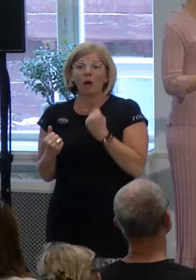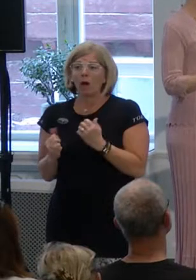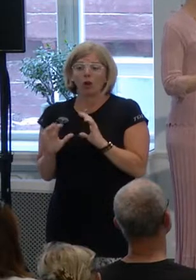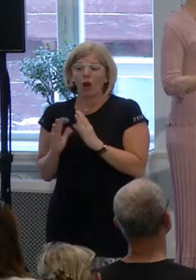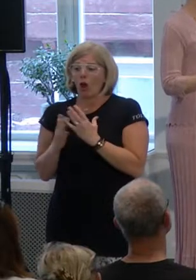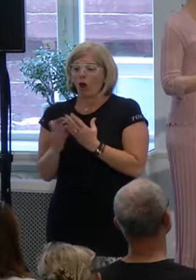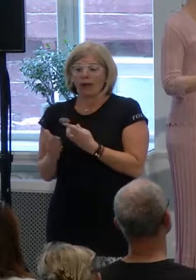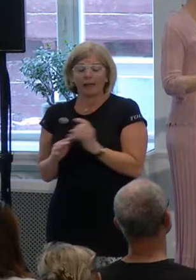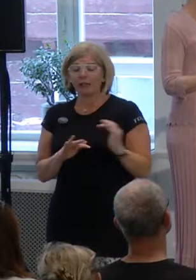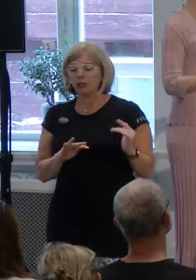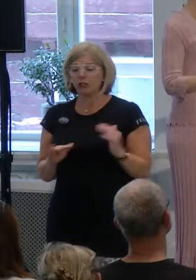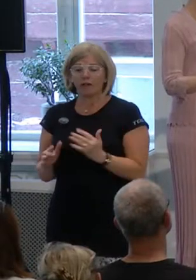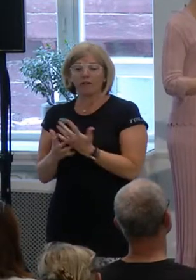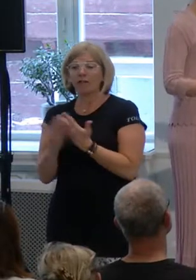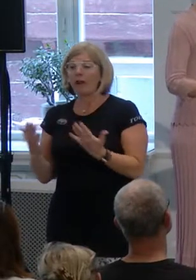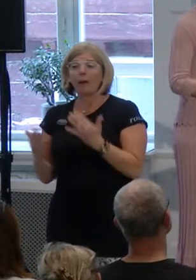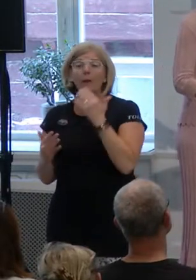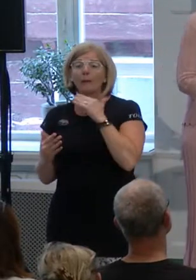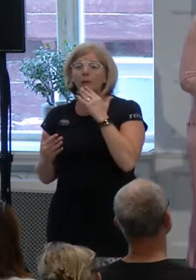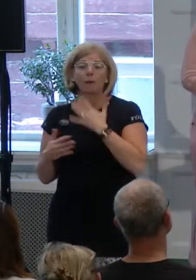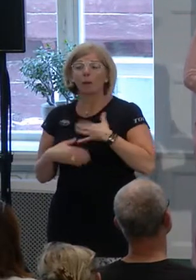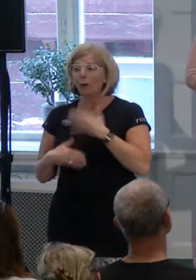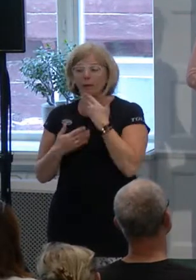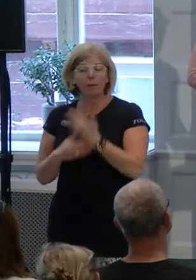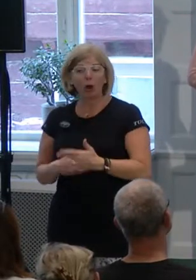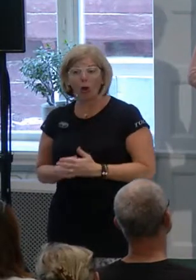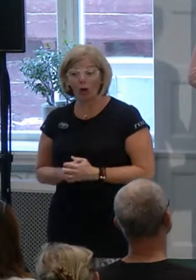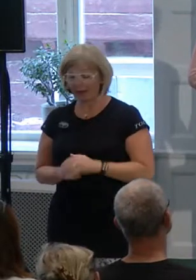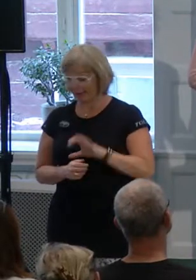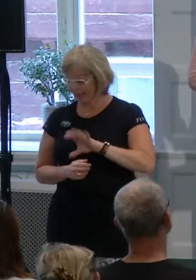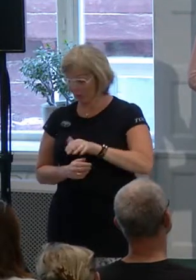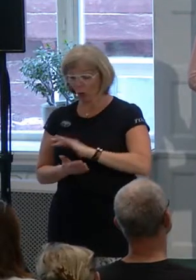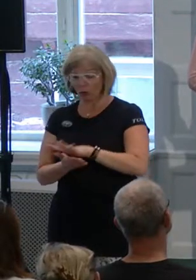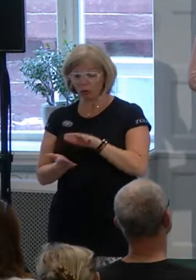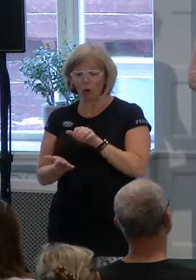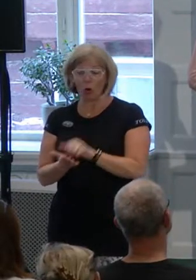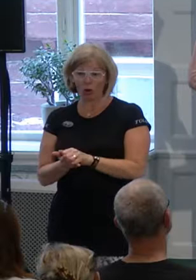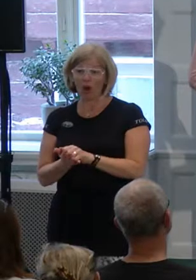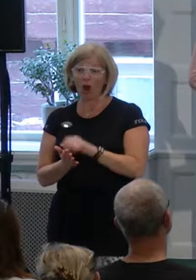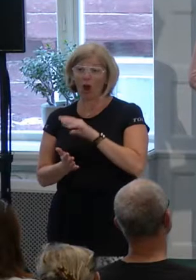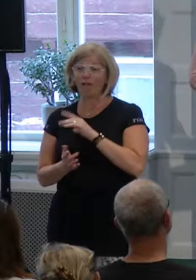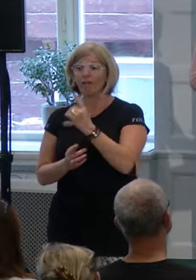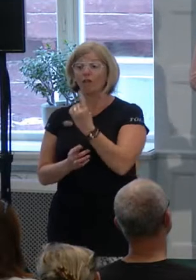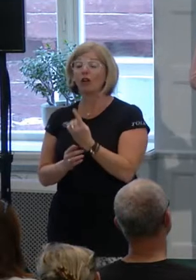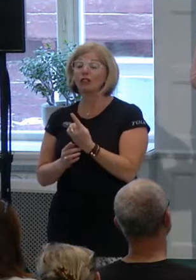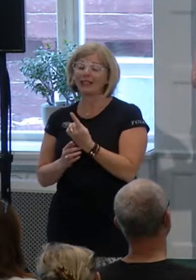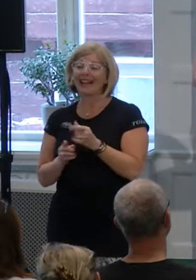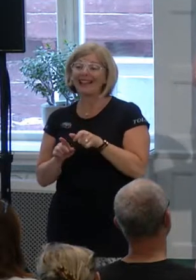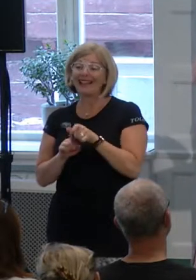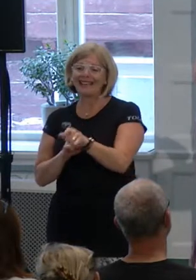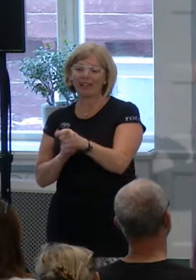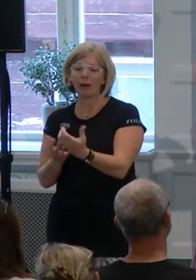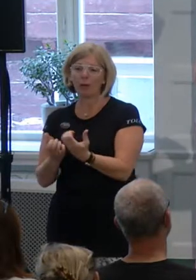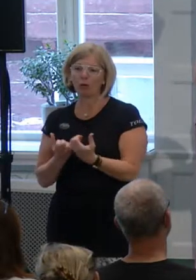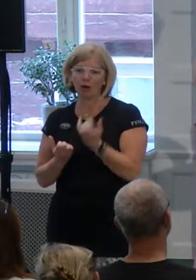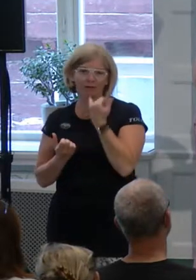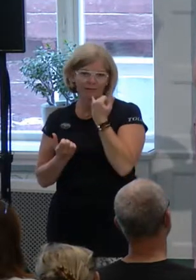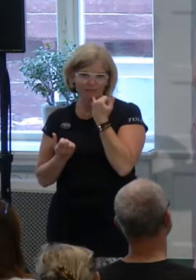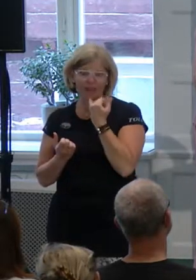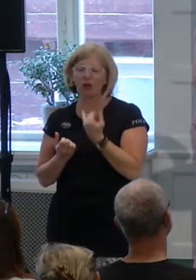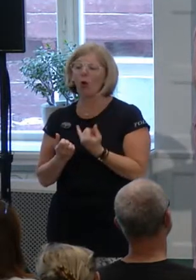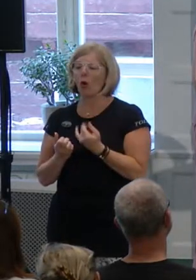av ungdomar som inte mår bra. Regionskolan arbetar med första linjen mottagning. Och är något som heter en väg